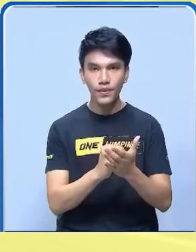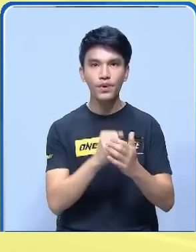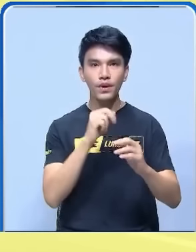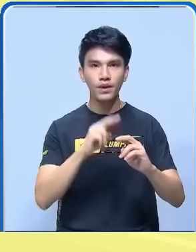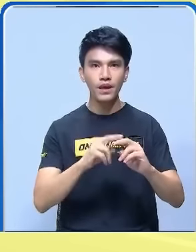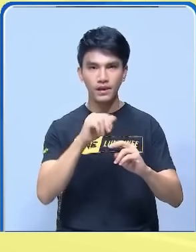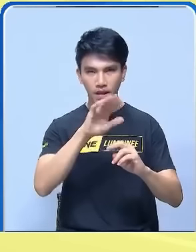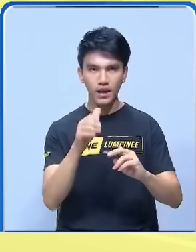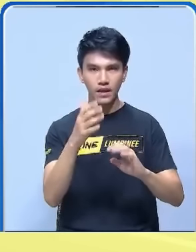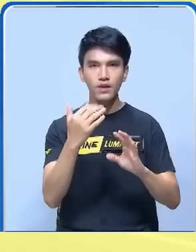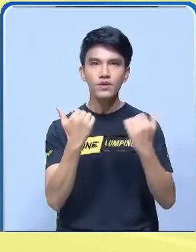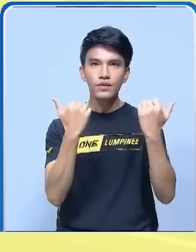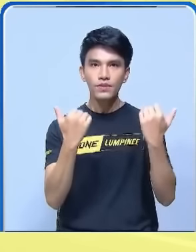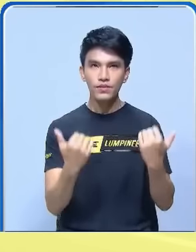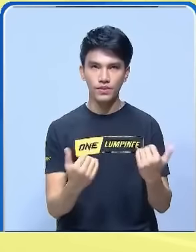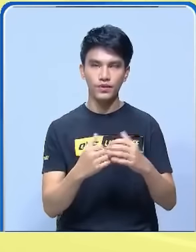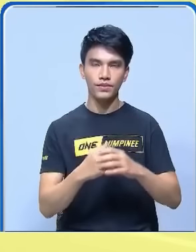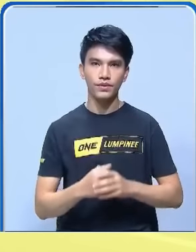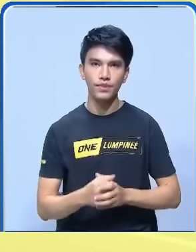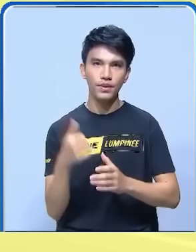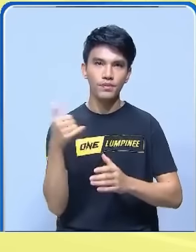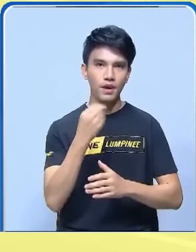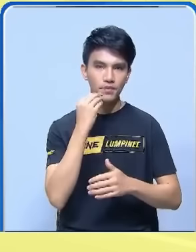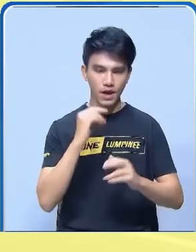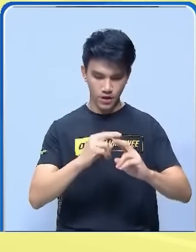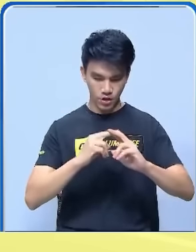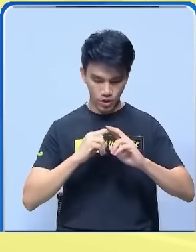ย่างน้อยก็ออกจากวัดมาเนาะไฟไม่มีก็ยังจุดเทียนได